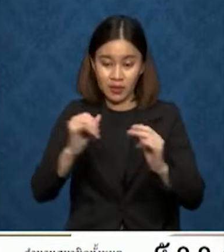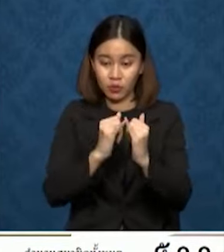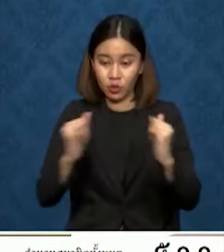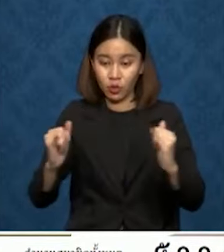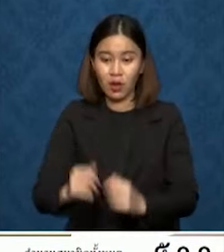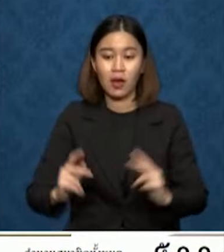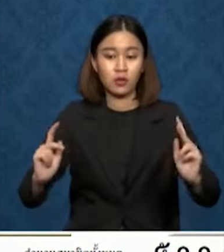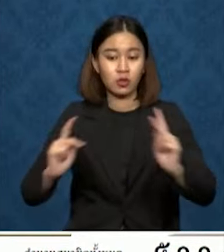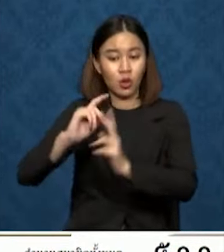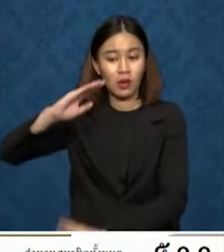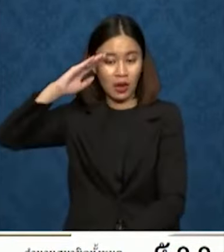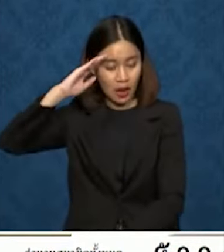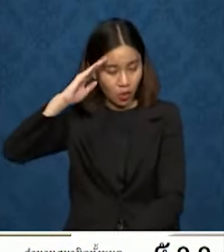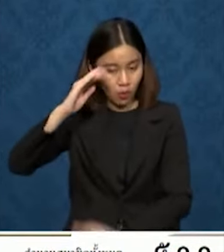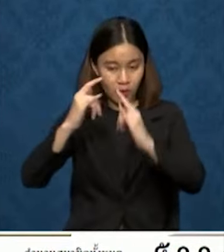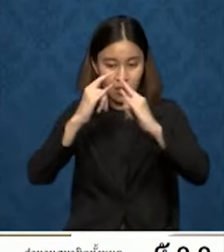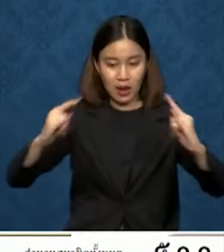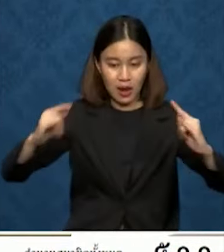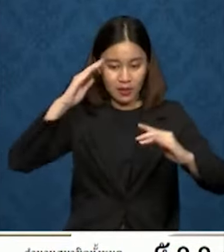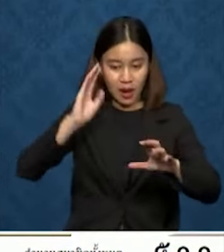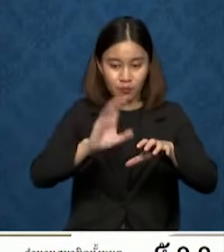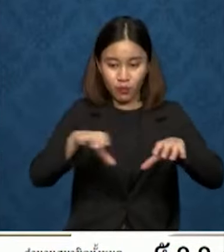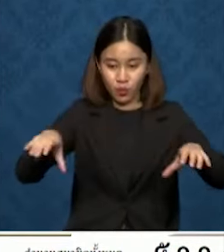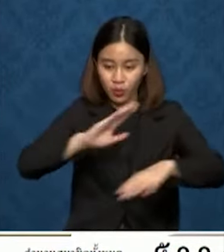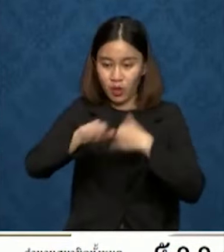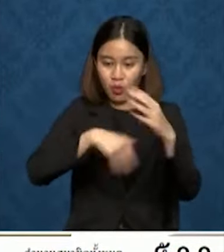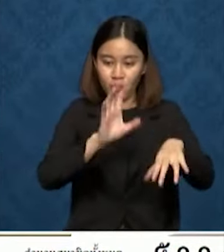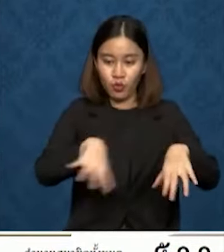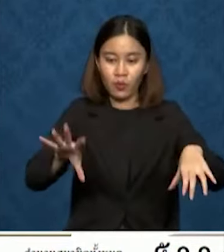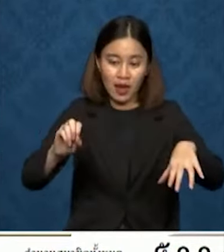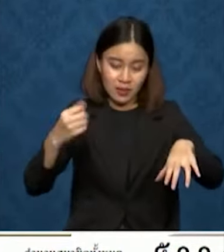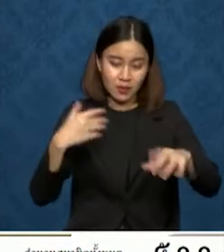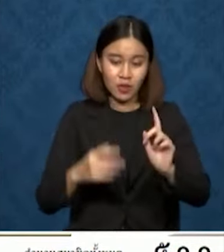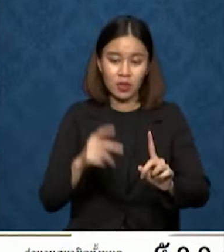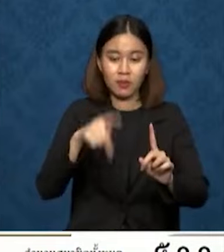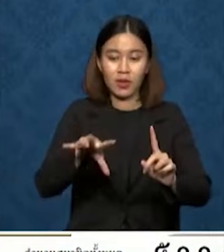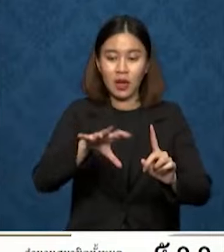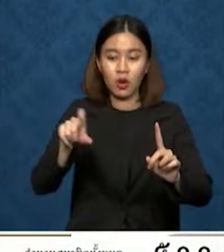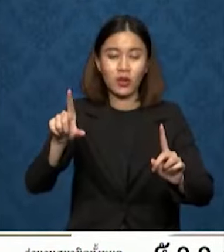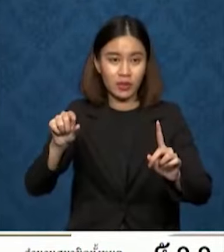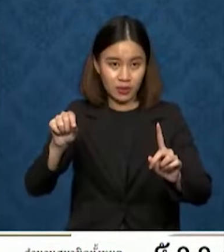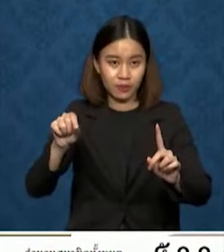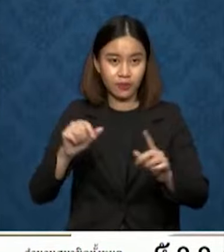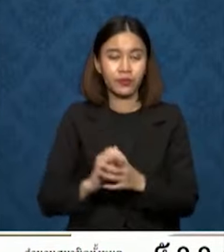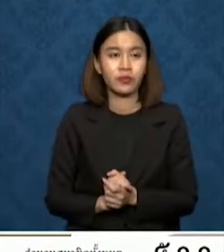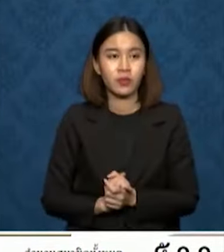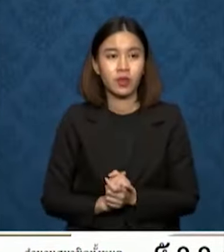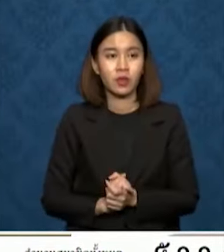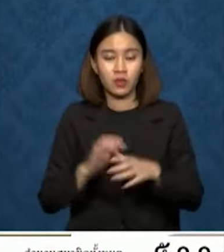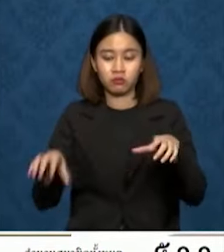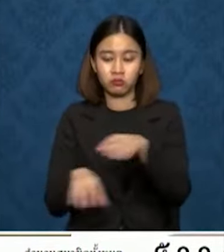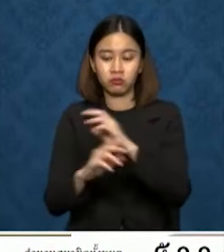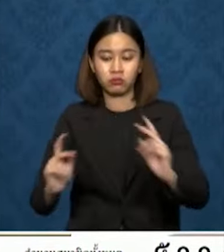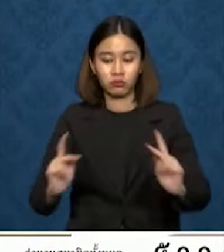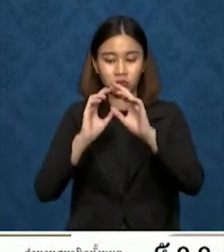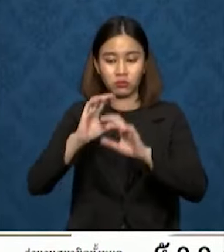ู่ที่กระโหม ท้ายทหารทั้ 4 เหา จำรน 50 แหง รองรับได้ 1,520 เตีงสงกักระชวมหาศ